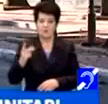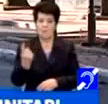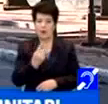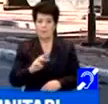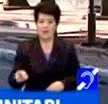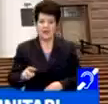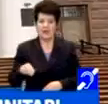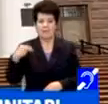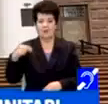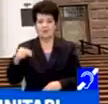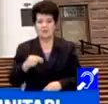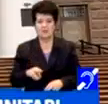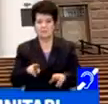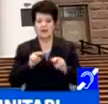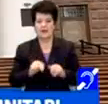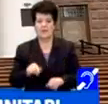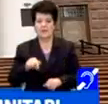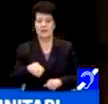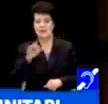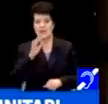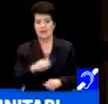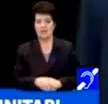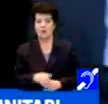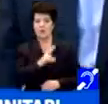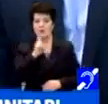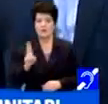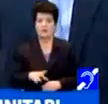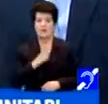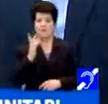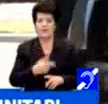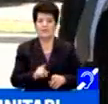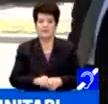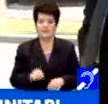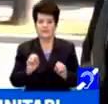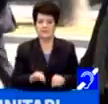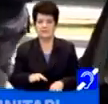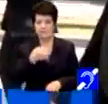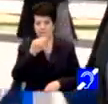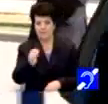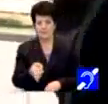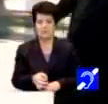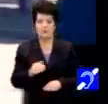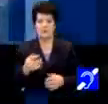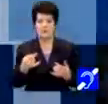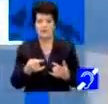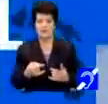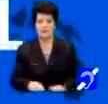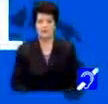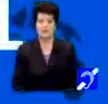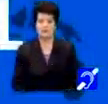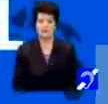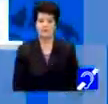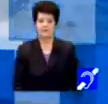și foștii președinți ai Parlamentului de la Chișinău. Cine va fi afectat de această măsură, vă spunem mai târziu în Telejurnal.